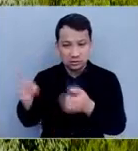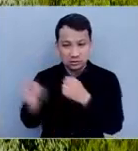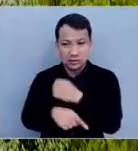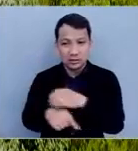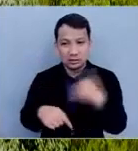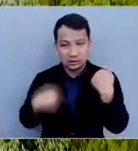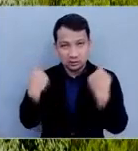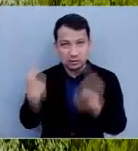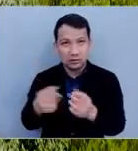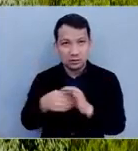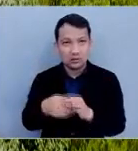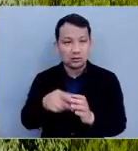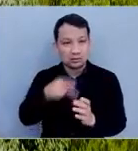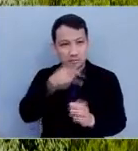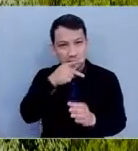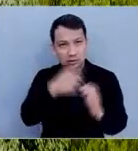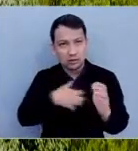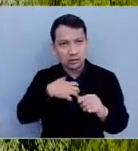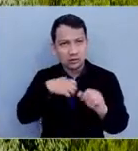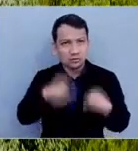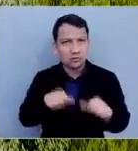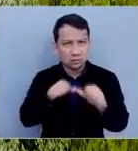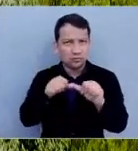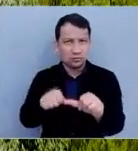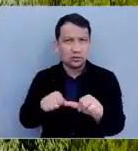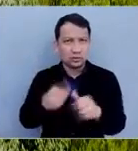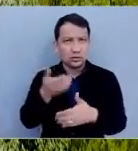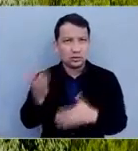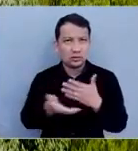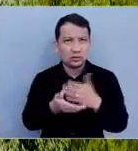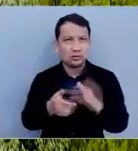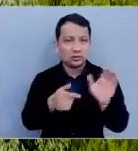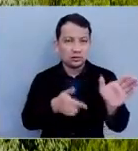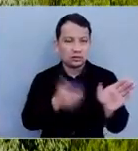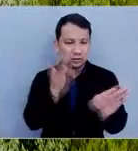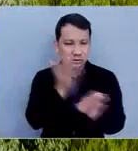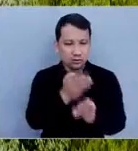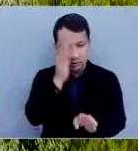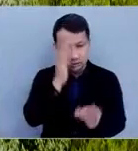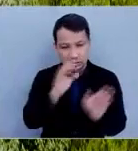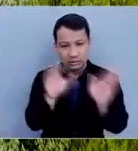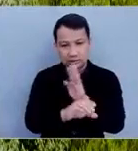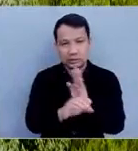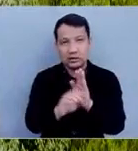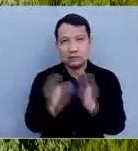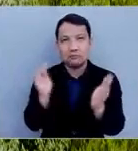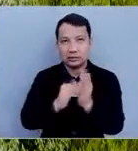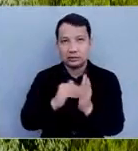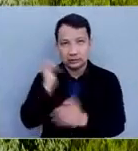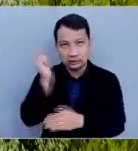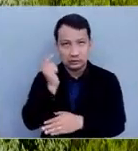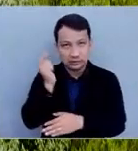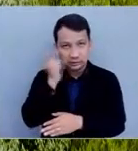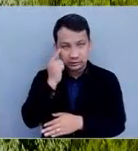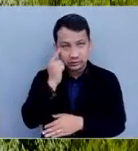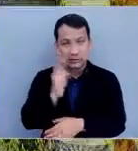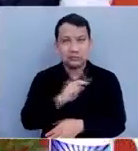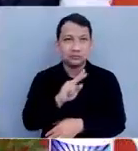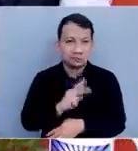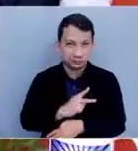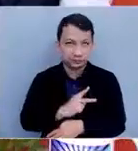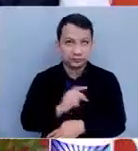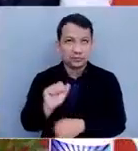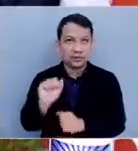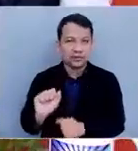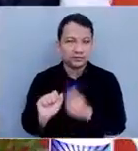ng private complainant, pwede pa rin ituloy yung kaso dahil it's a crime against the government. Ayun. So, pwedeng personal. At sino-sino naman